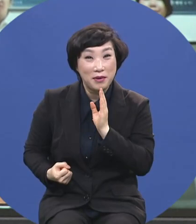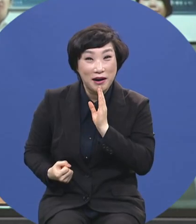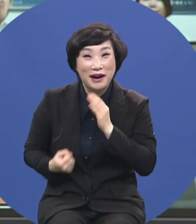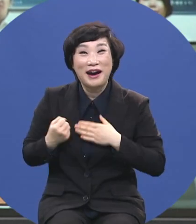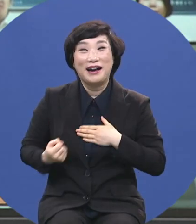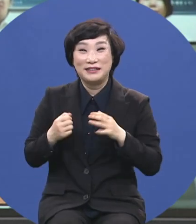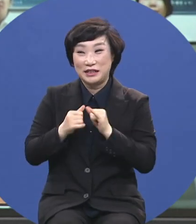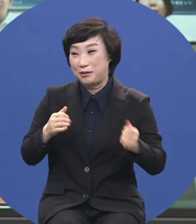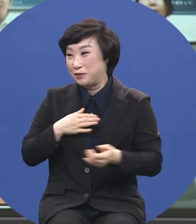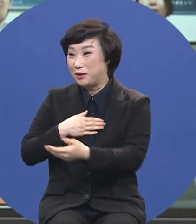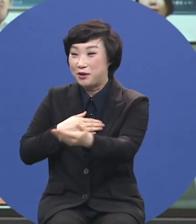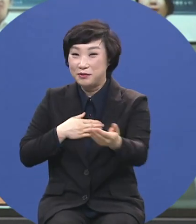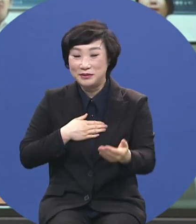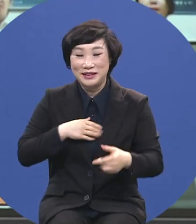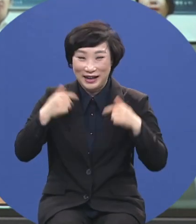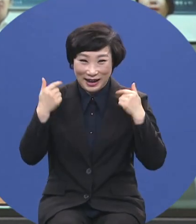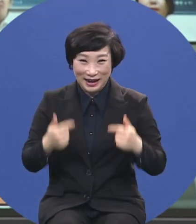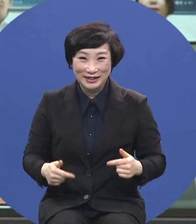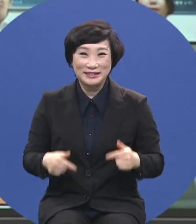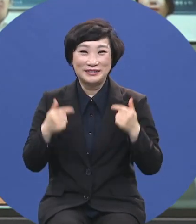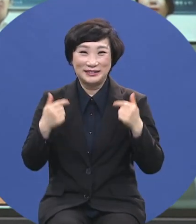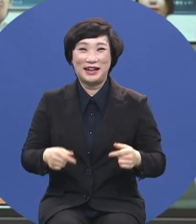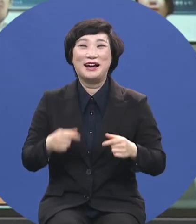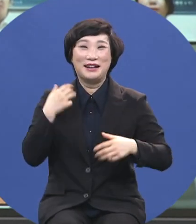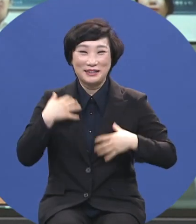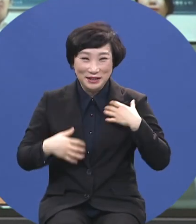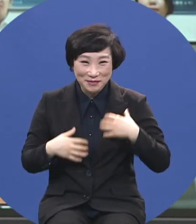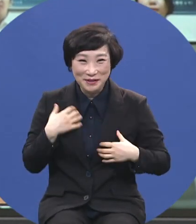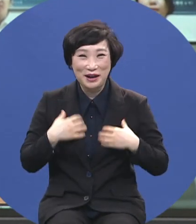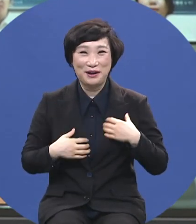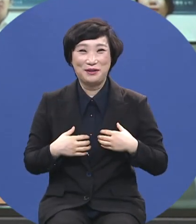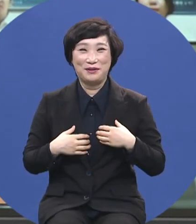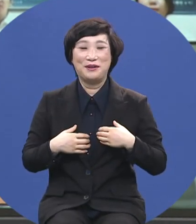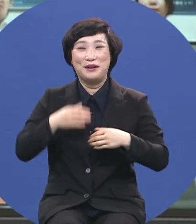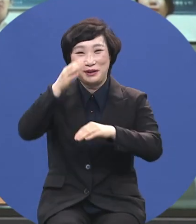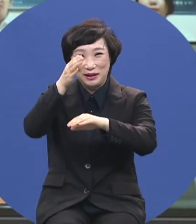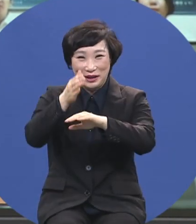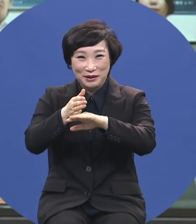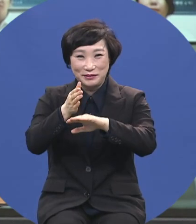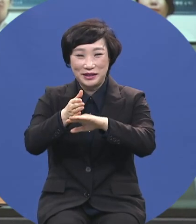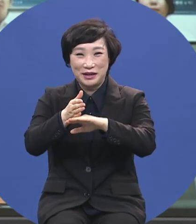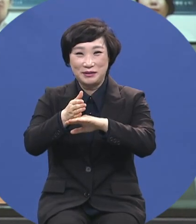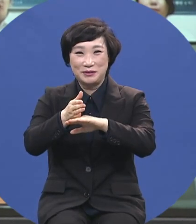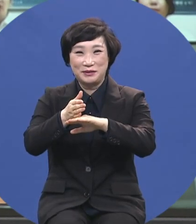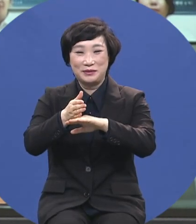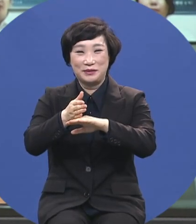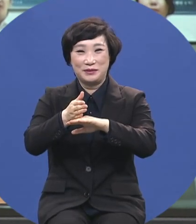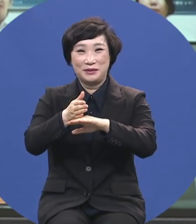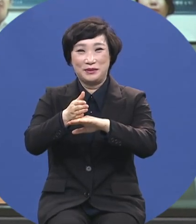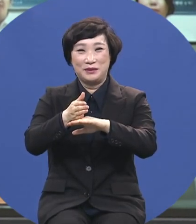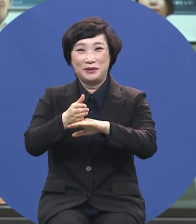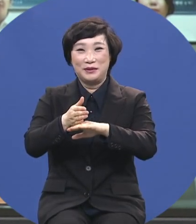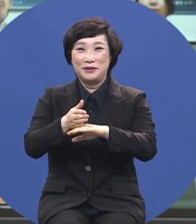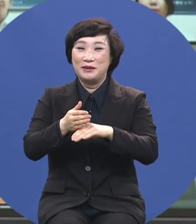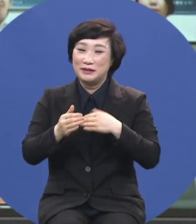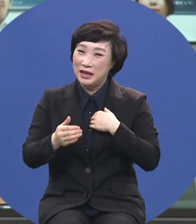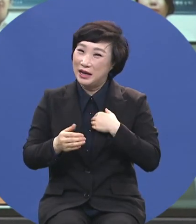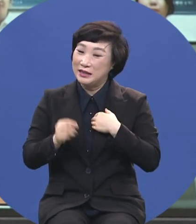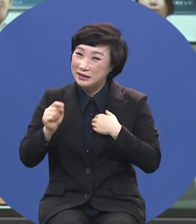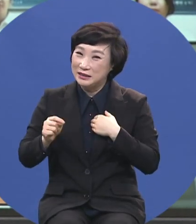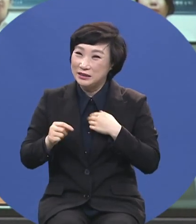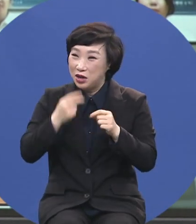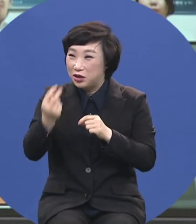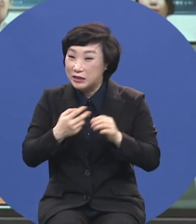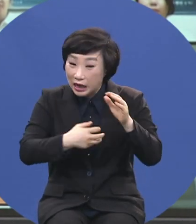사람은 항상 기뻐하고 감사하고 이것